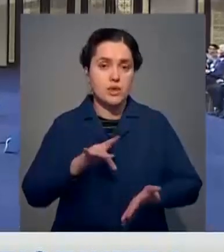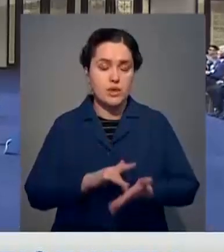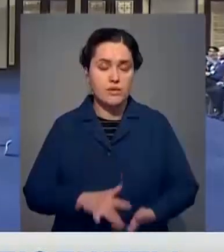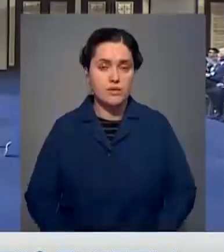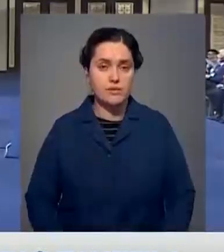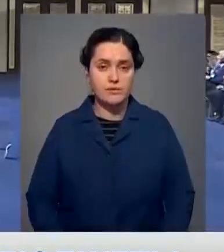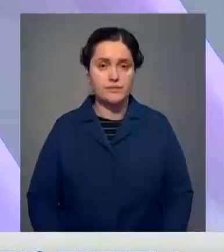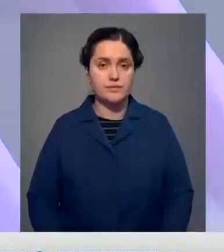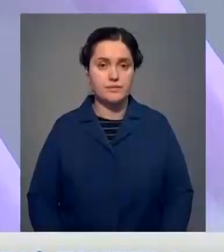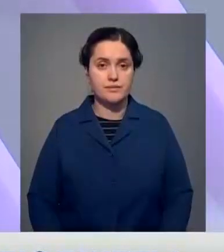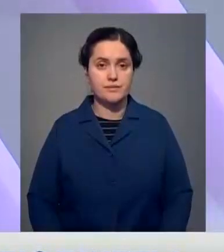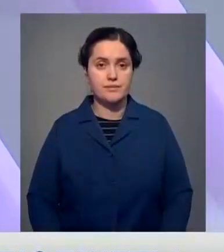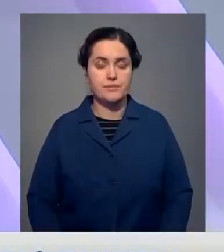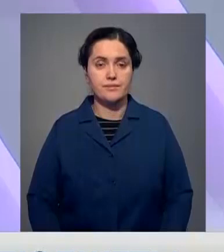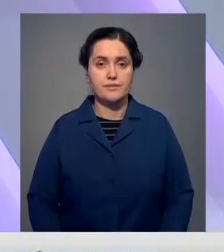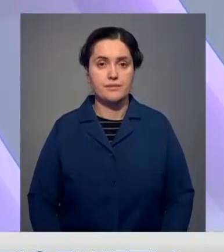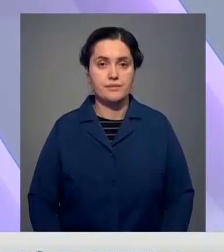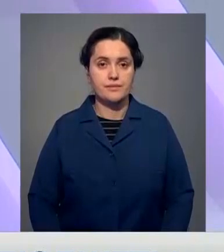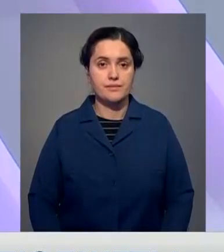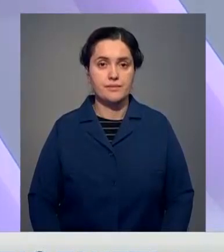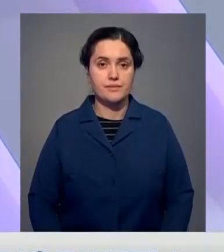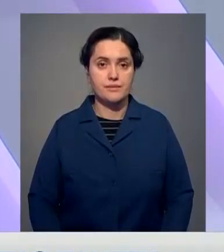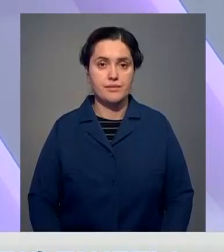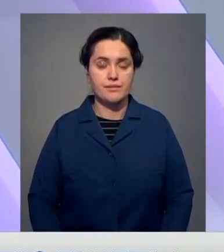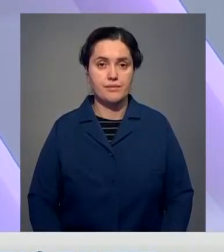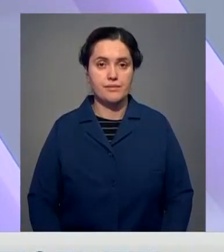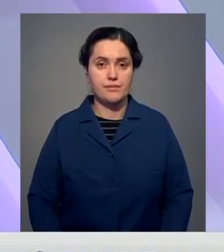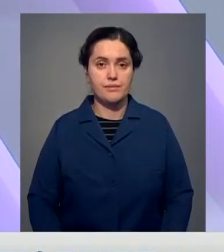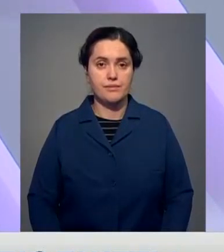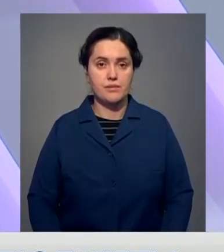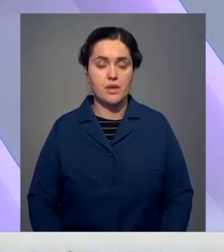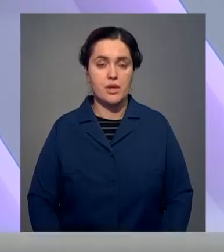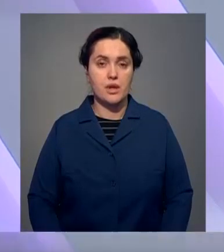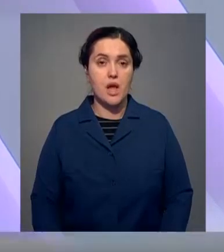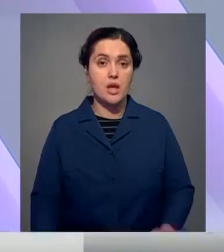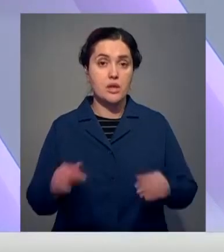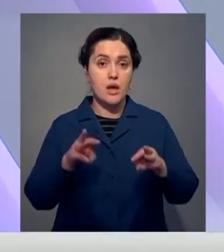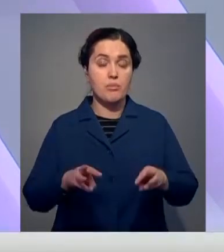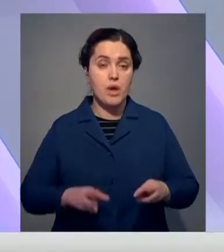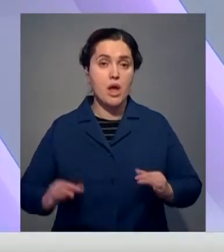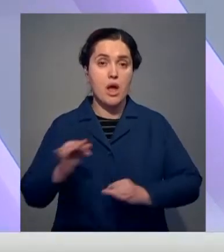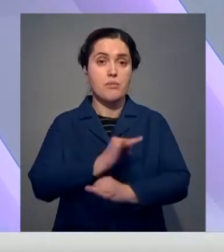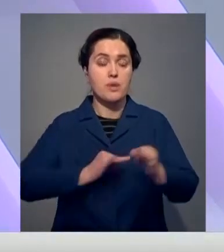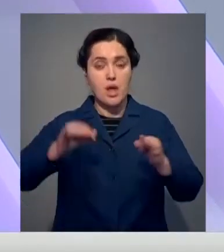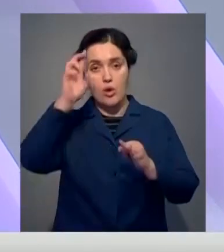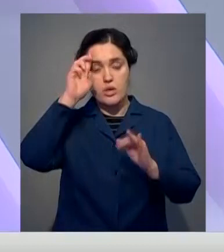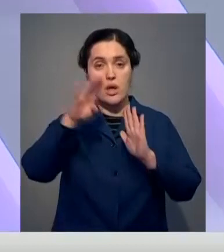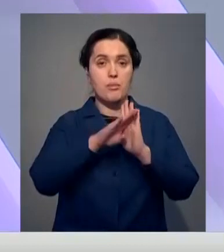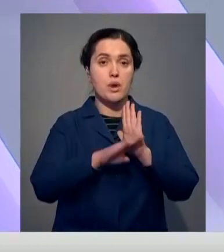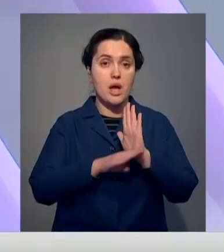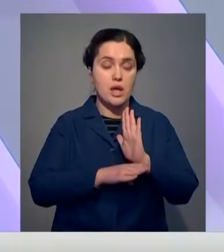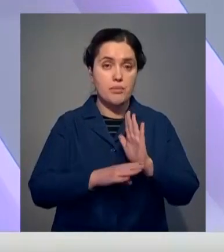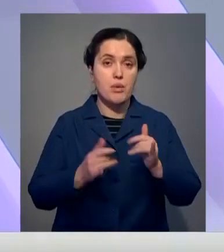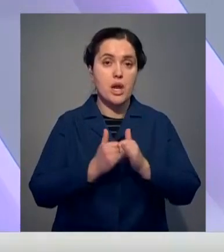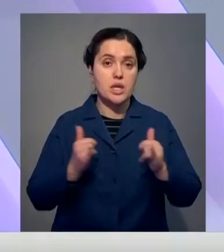развитию регионов. В настоящее время правительством обсуждается государственная программа